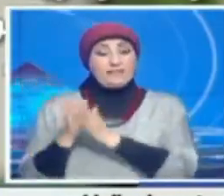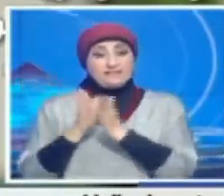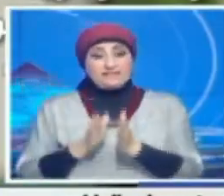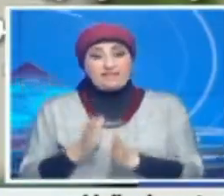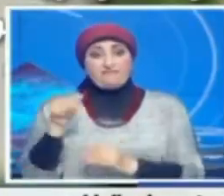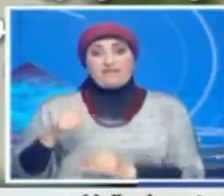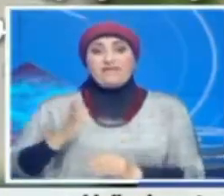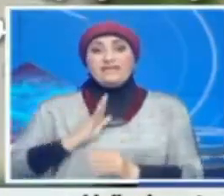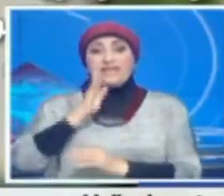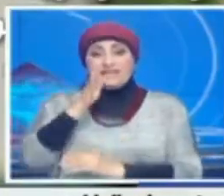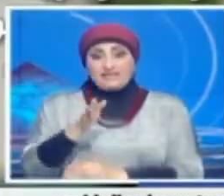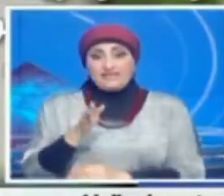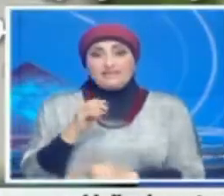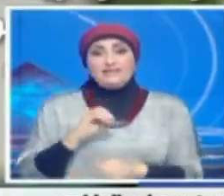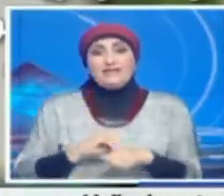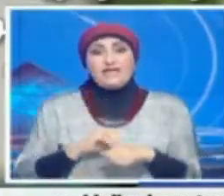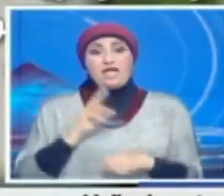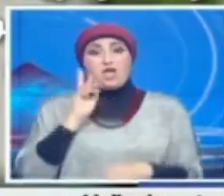برضو الأكاديمية،